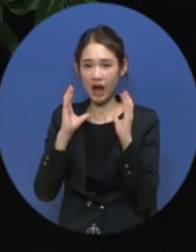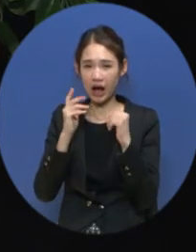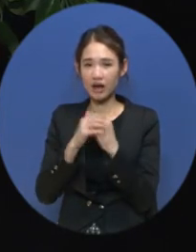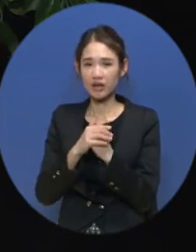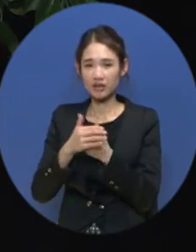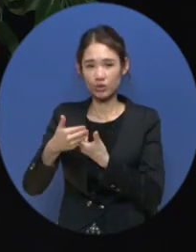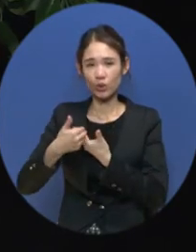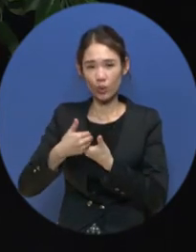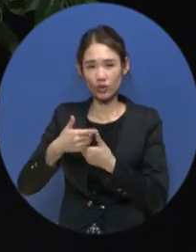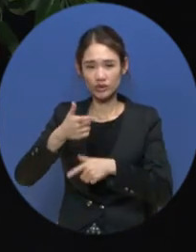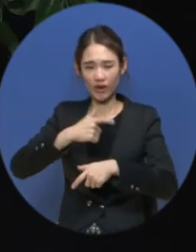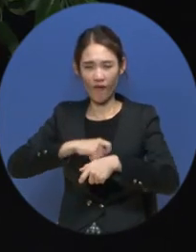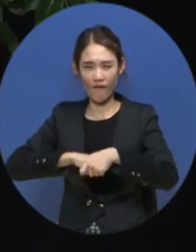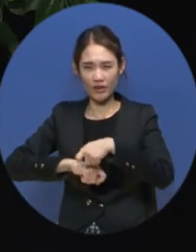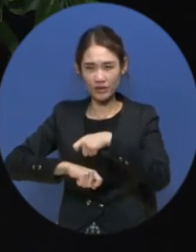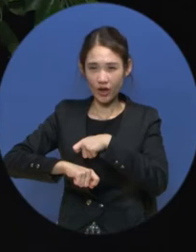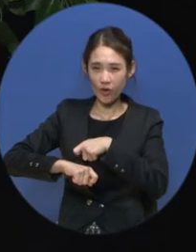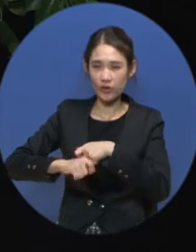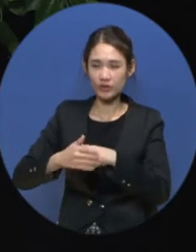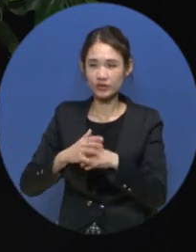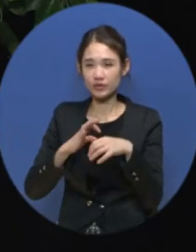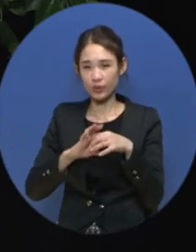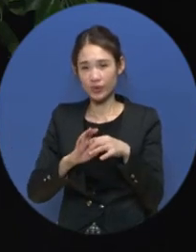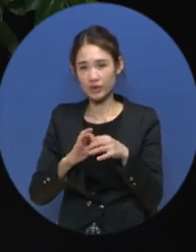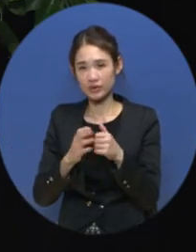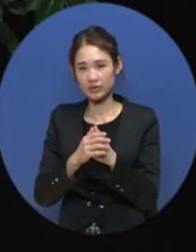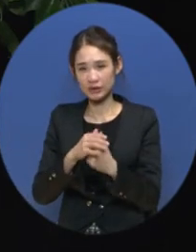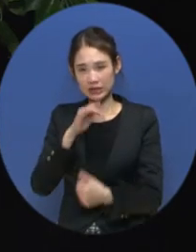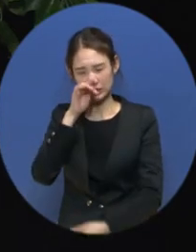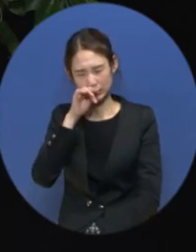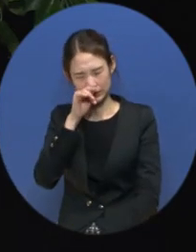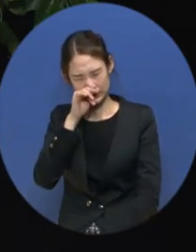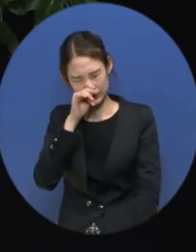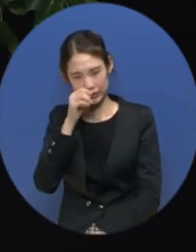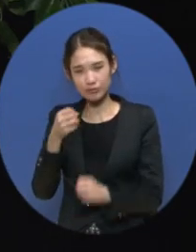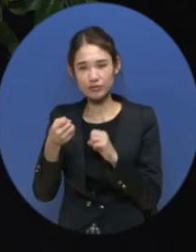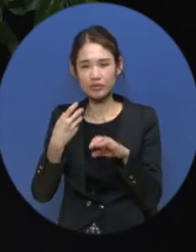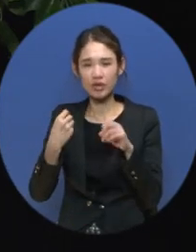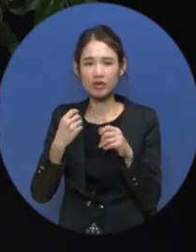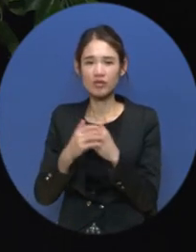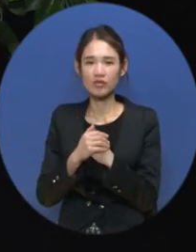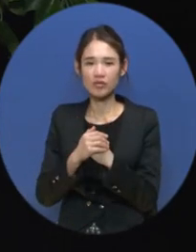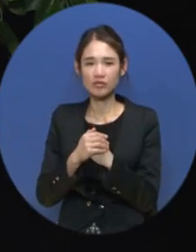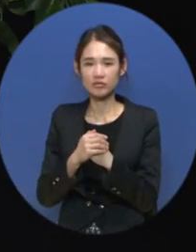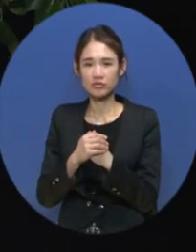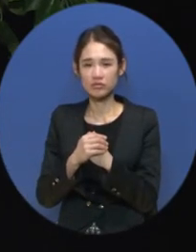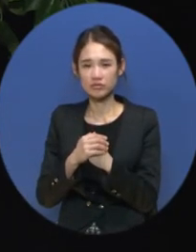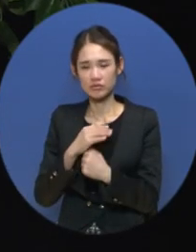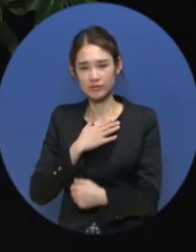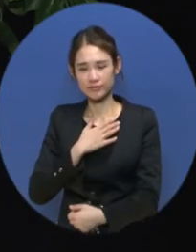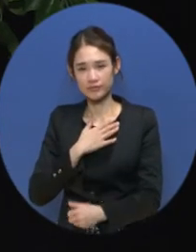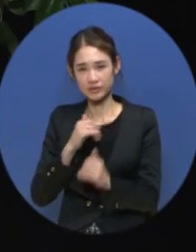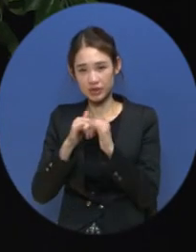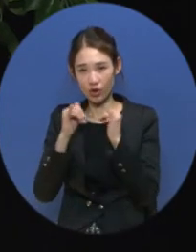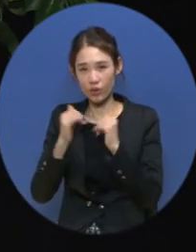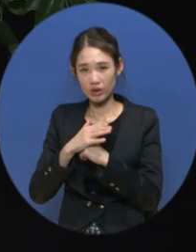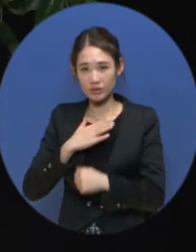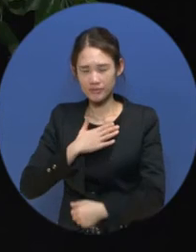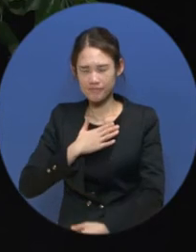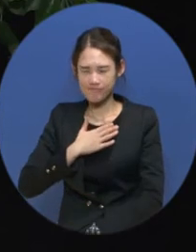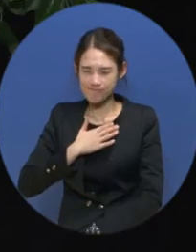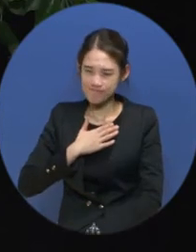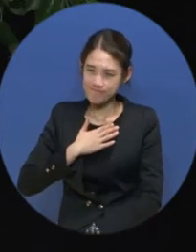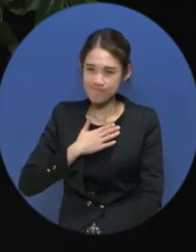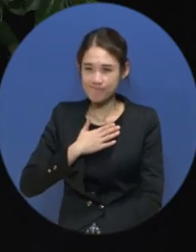어떤 요구를 적극적으로 반영을 해서 민감하게 반응해주면서, 네. 애착, 여기 이렇게 사회 정서